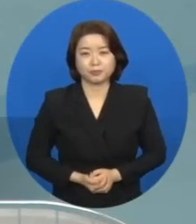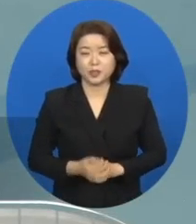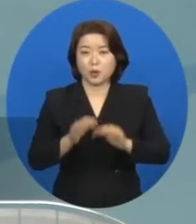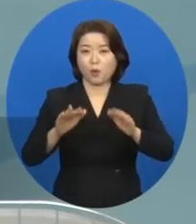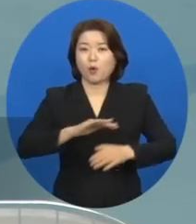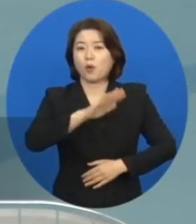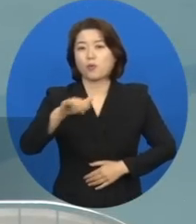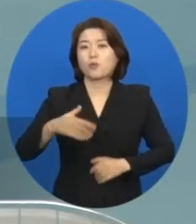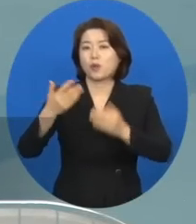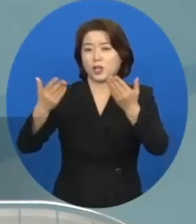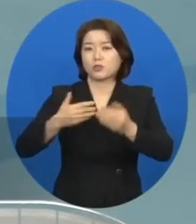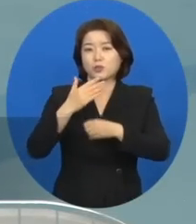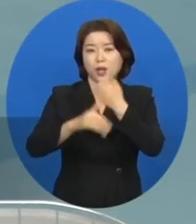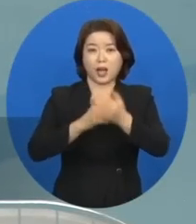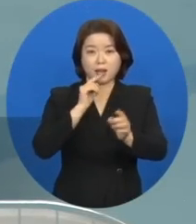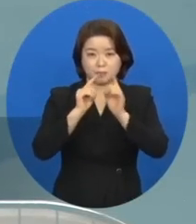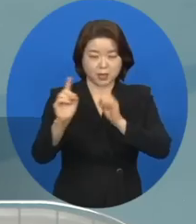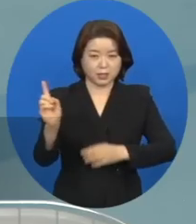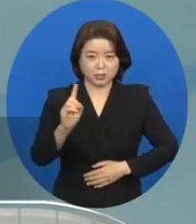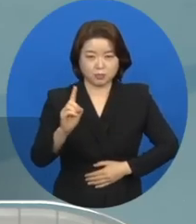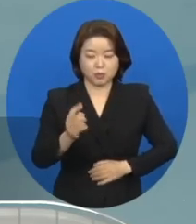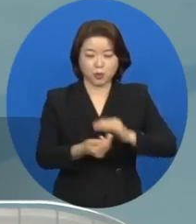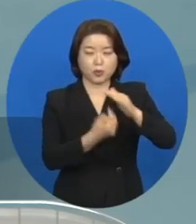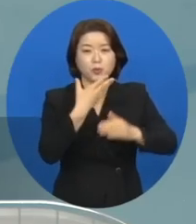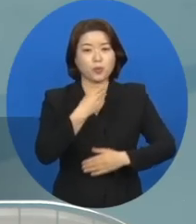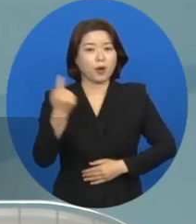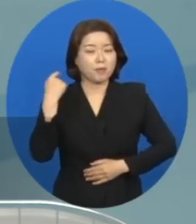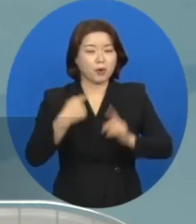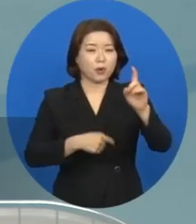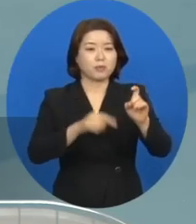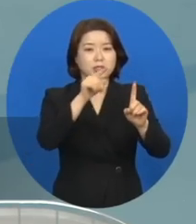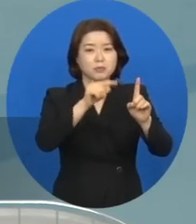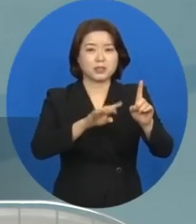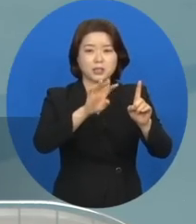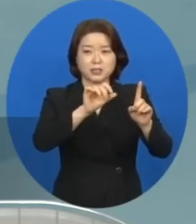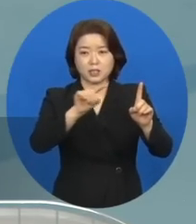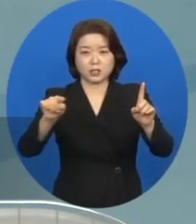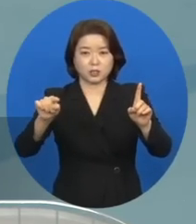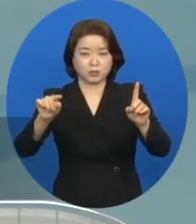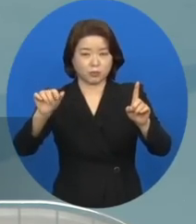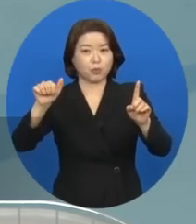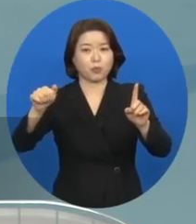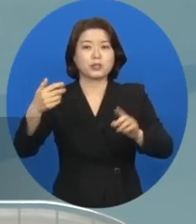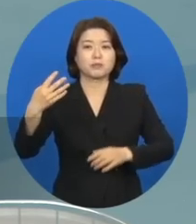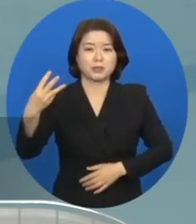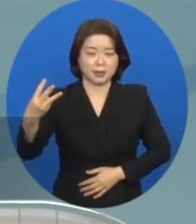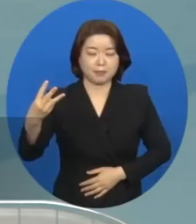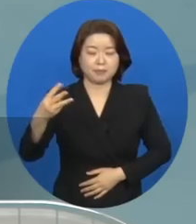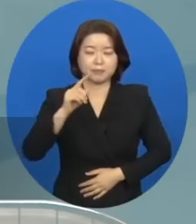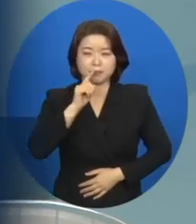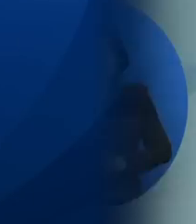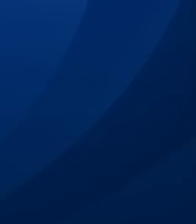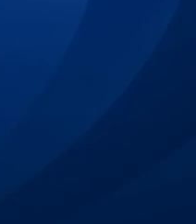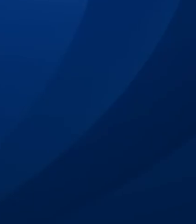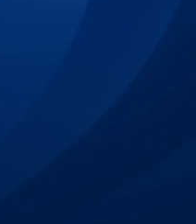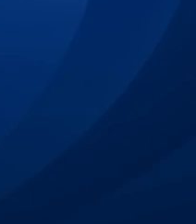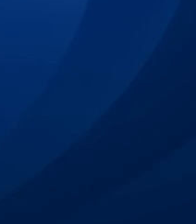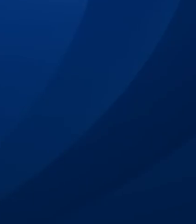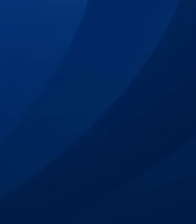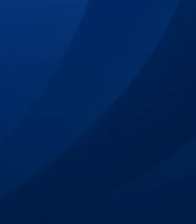오늘 우리에게 주시는 하나님의 말씀은 요한복음 11장 45절에서 53절까지의 말씀입니다.